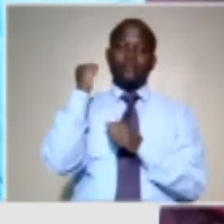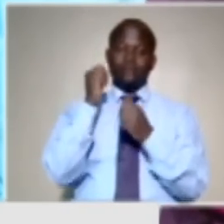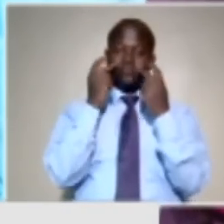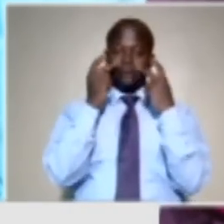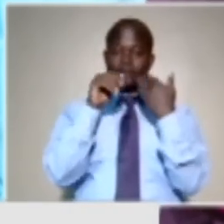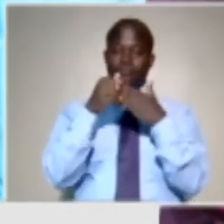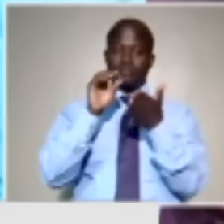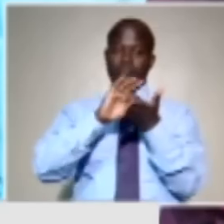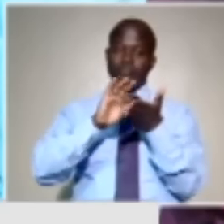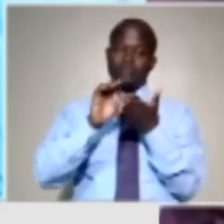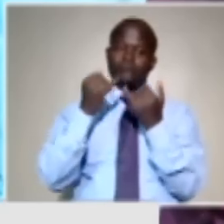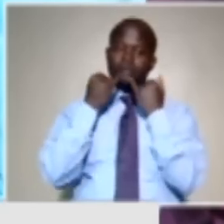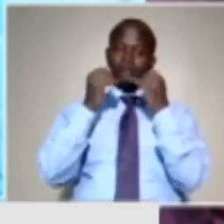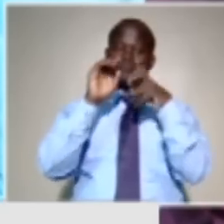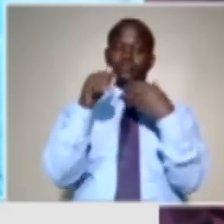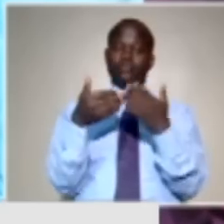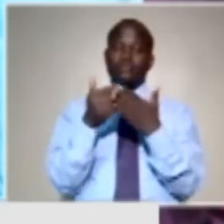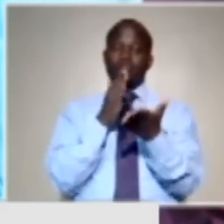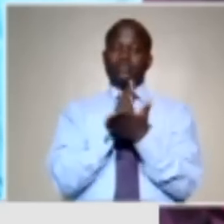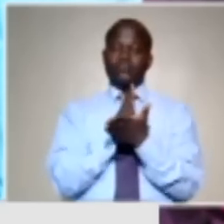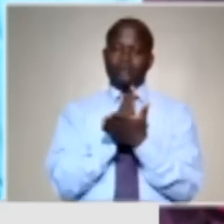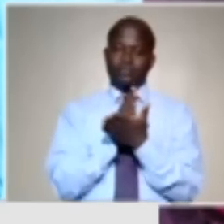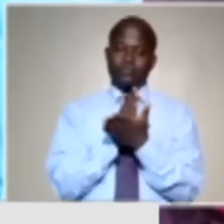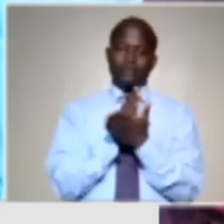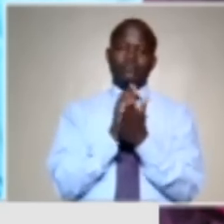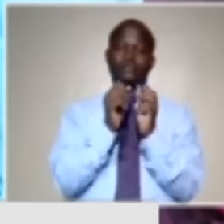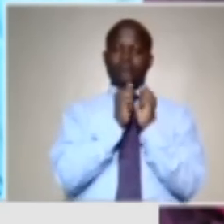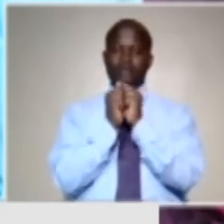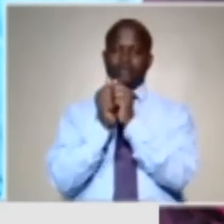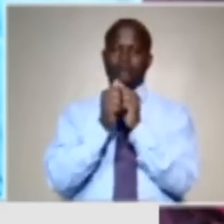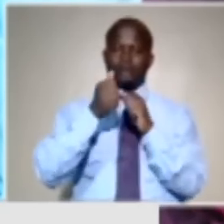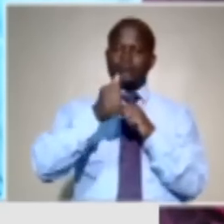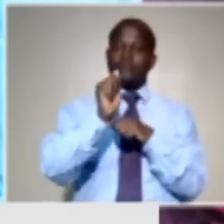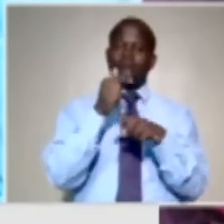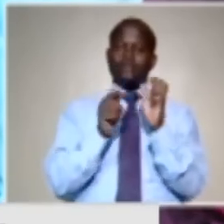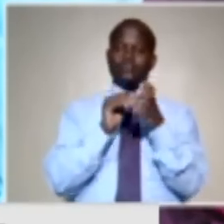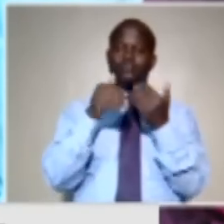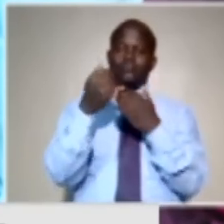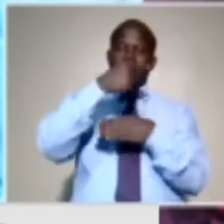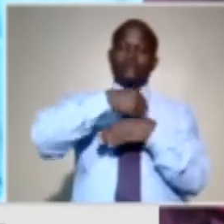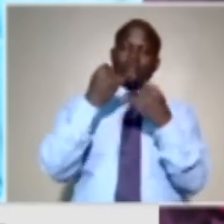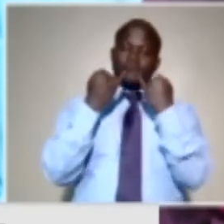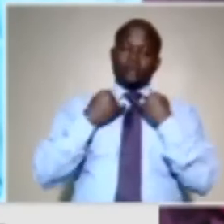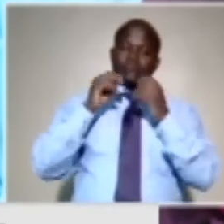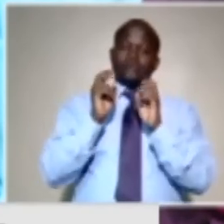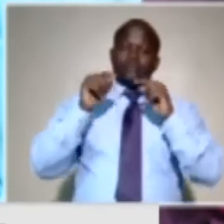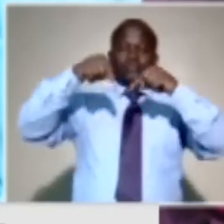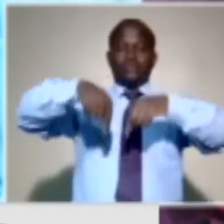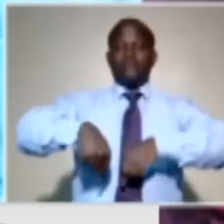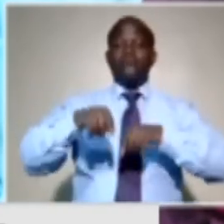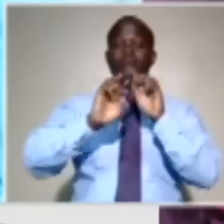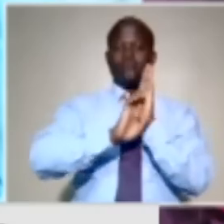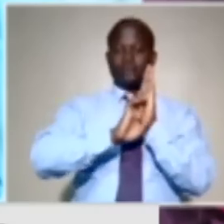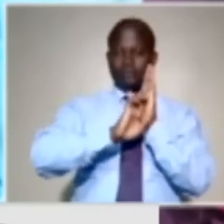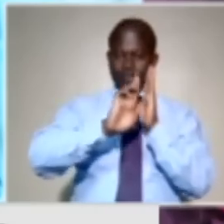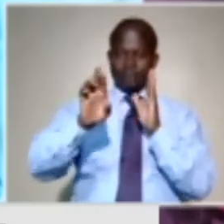ko yabandikiye ababwira ko rwose ari kumwe namwe ariko uyu munsi yantumye ngo nizire muhagararire